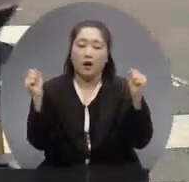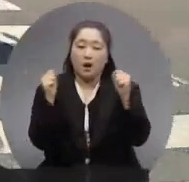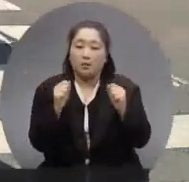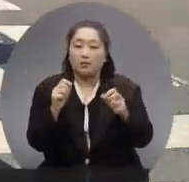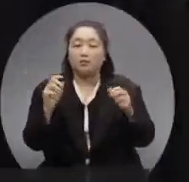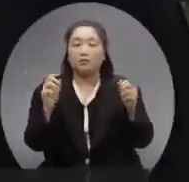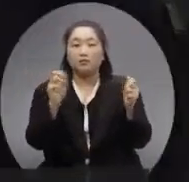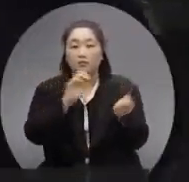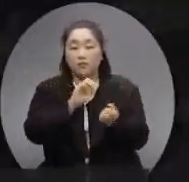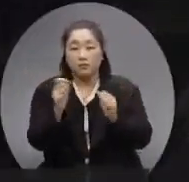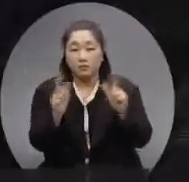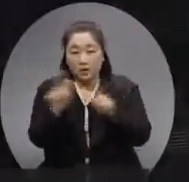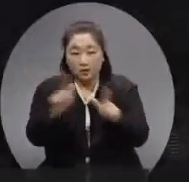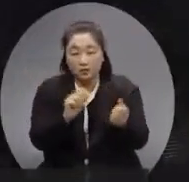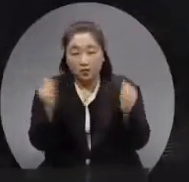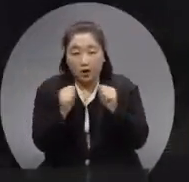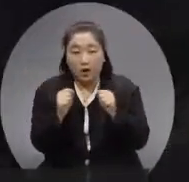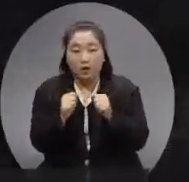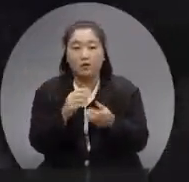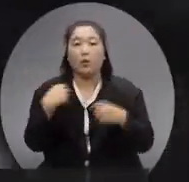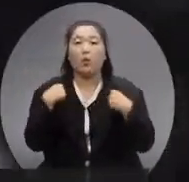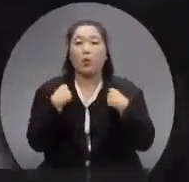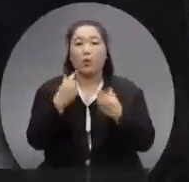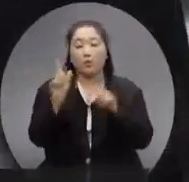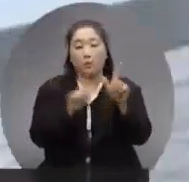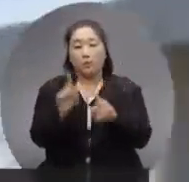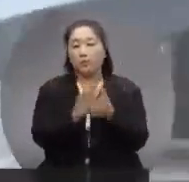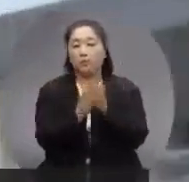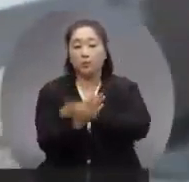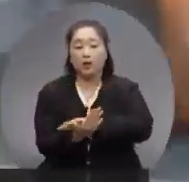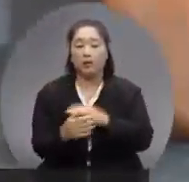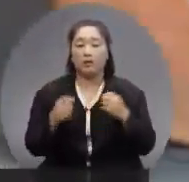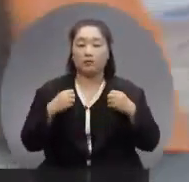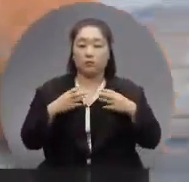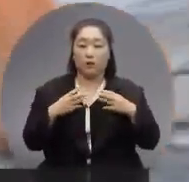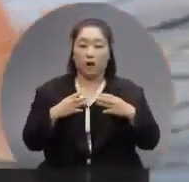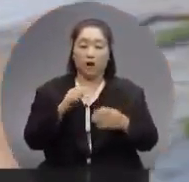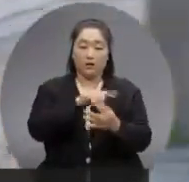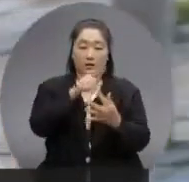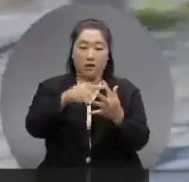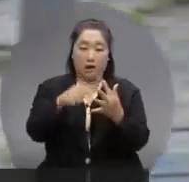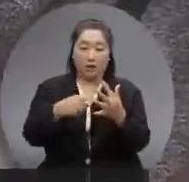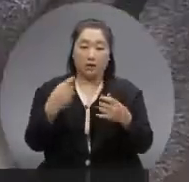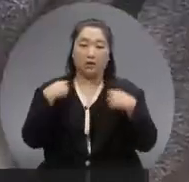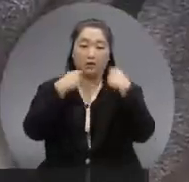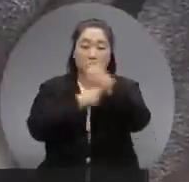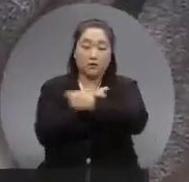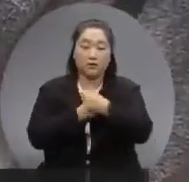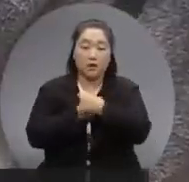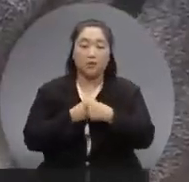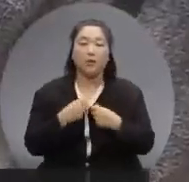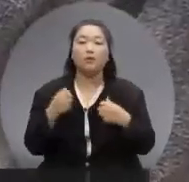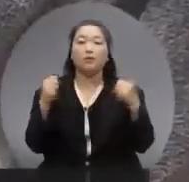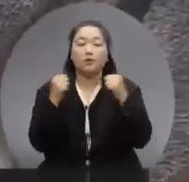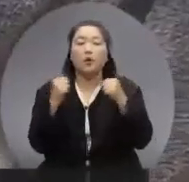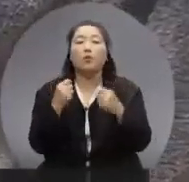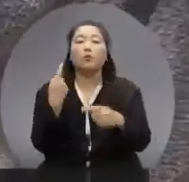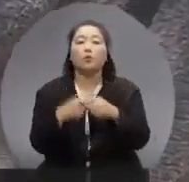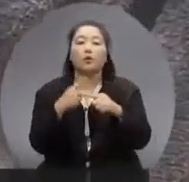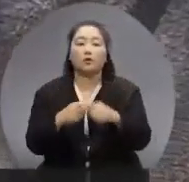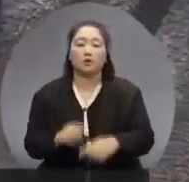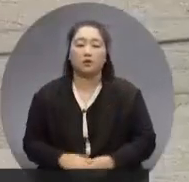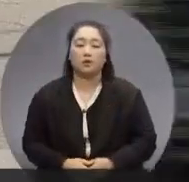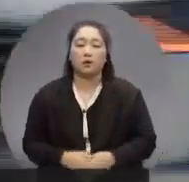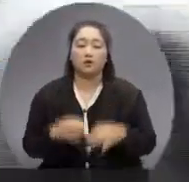날씨에 시민들 옷차림도 확 달라졌습니다 두꺼운 외투와 함께 장갑 스카프까지 한겨울 소품을 꺼냈습니다